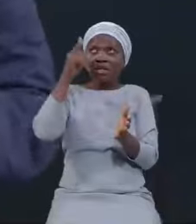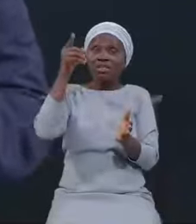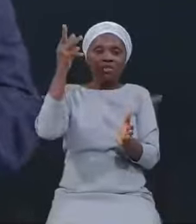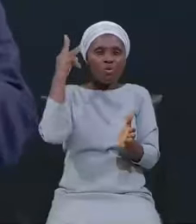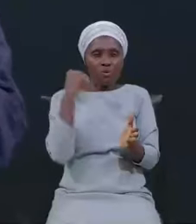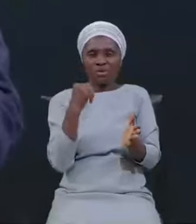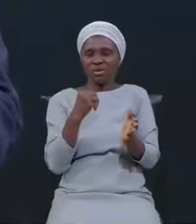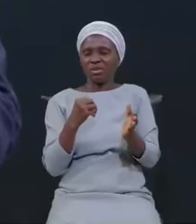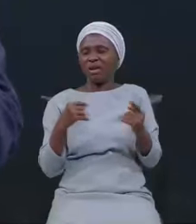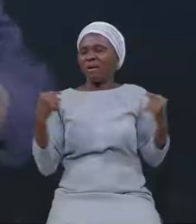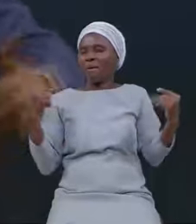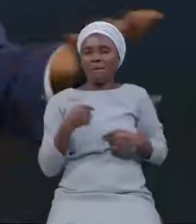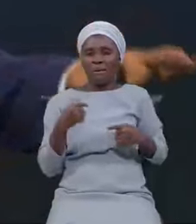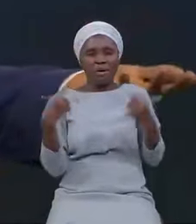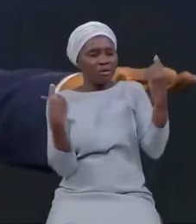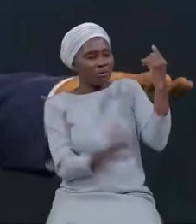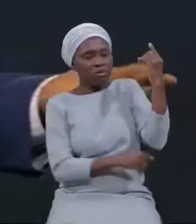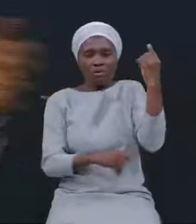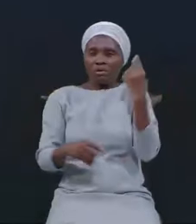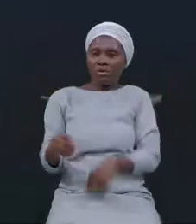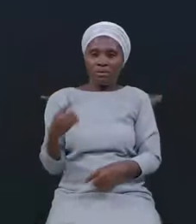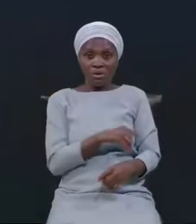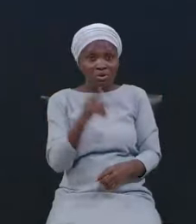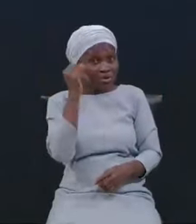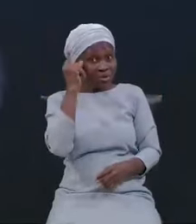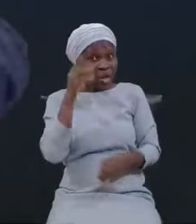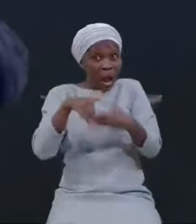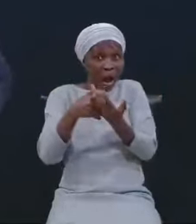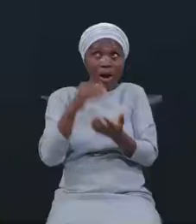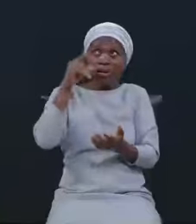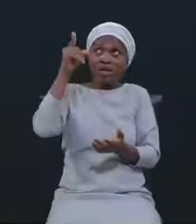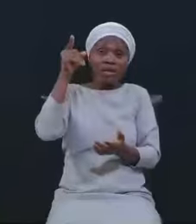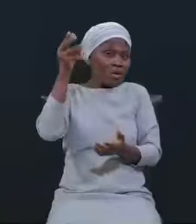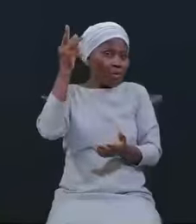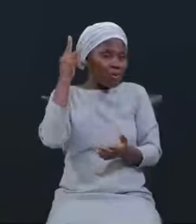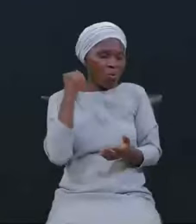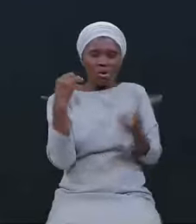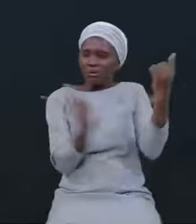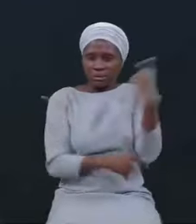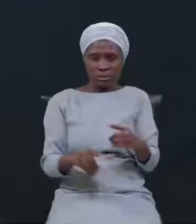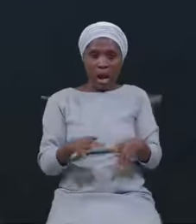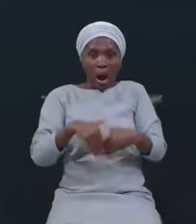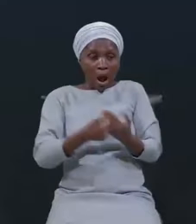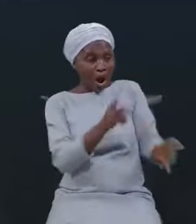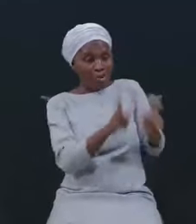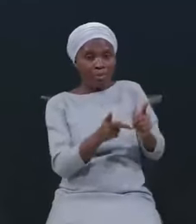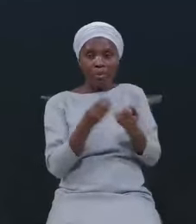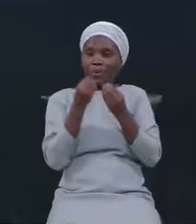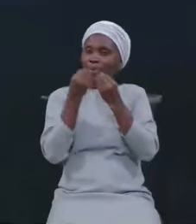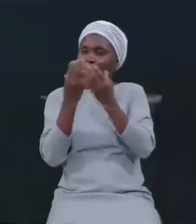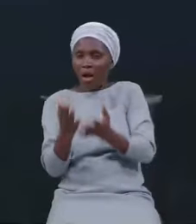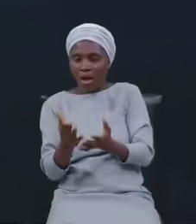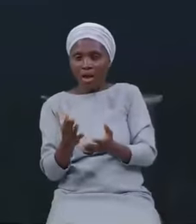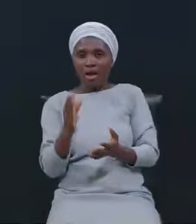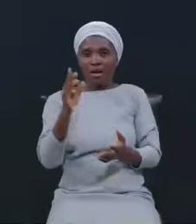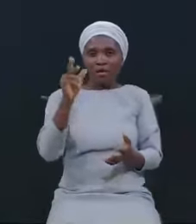battu. Comment ils ont craché sur lui, comprenez. Comment ils ont mis la couronne d'épines sur sa tête, comprenez.